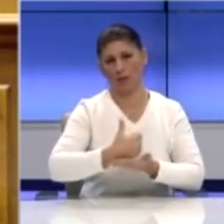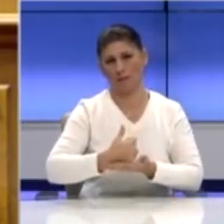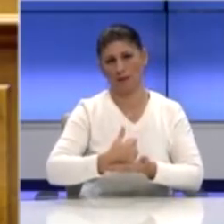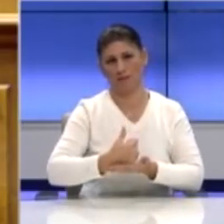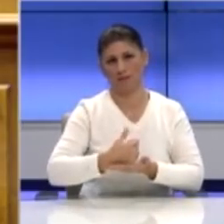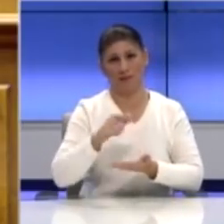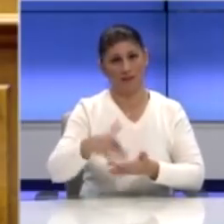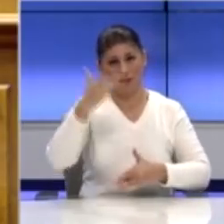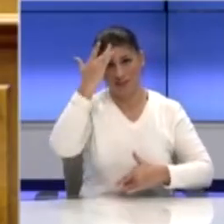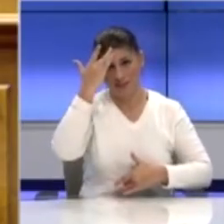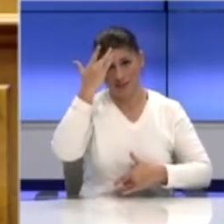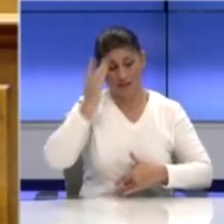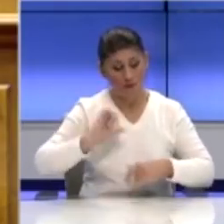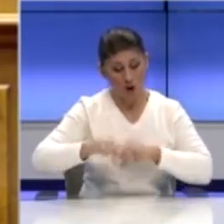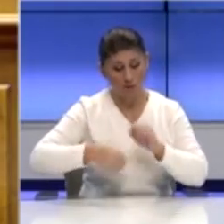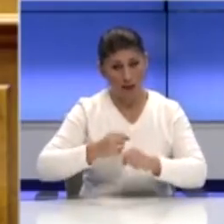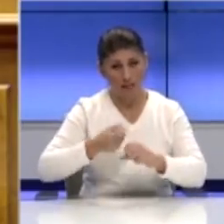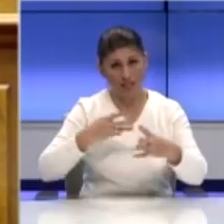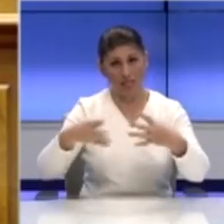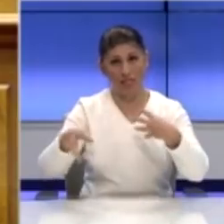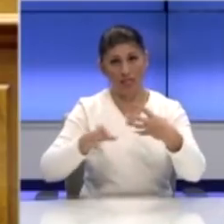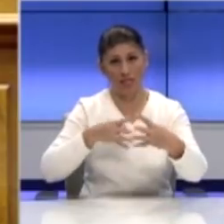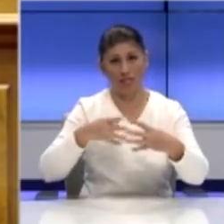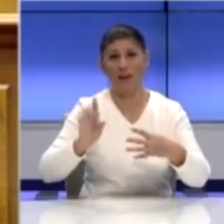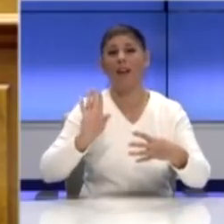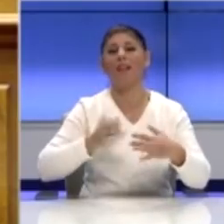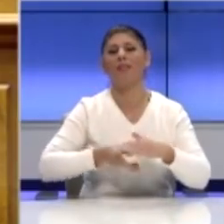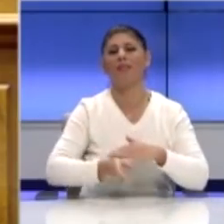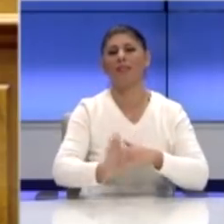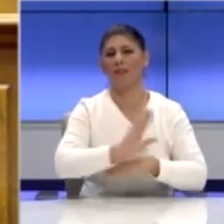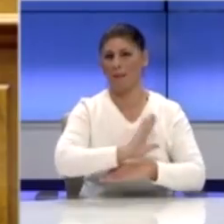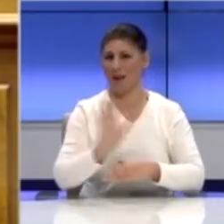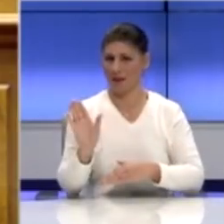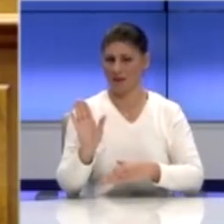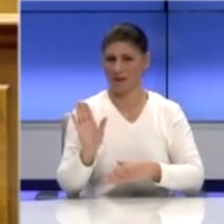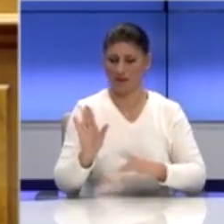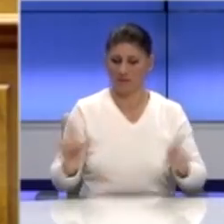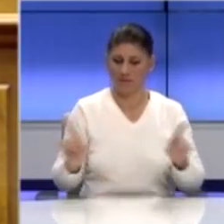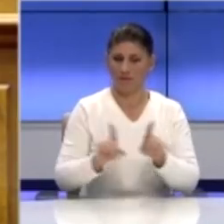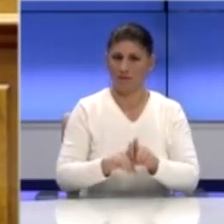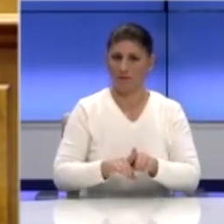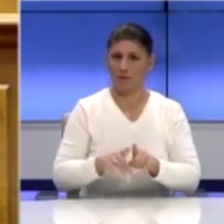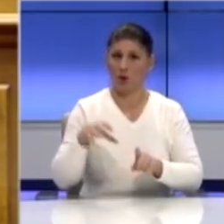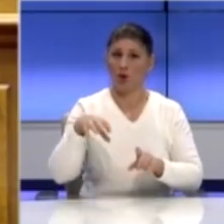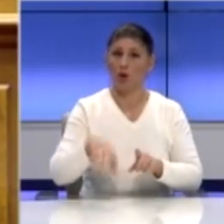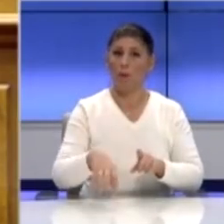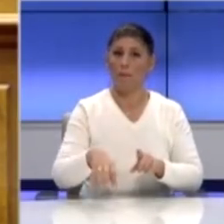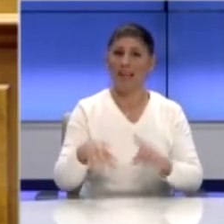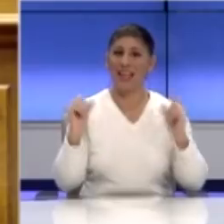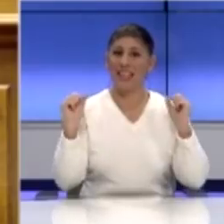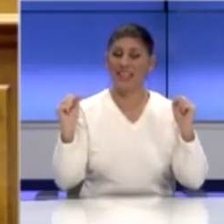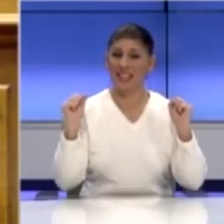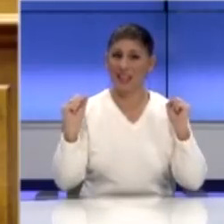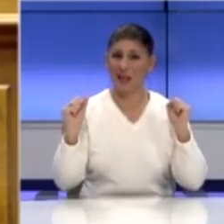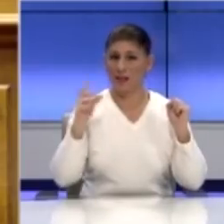Είναι συνειδητή απόπειρα εξαπάτησης που δεν θα περάσει τελικά. Συμπλέεται στον τομέα της υγείας επίσης.